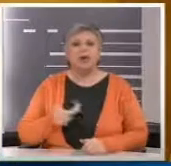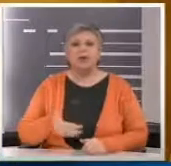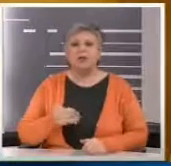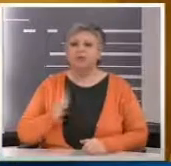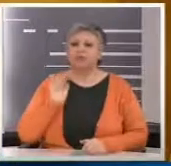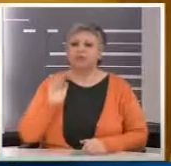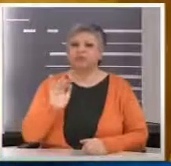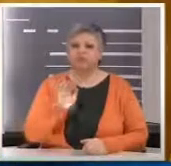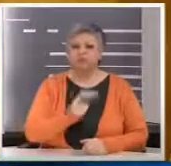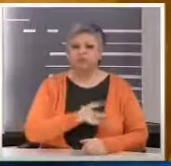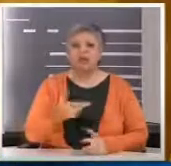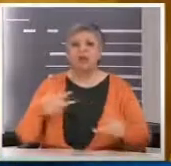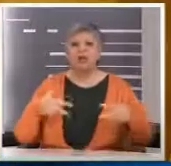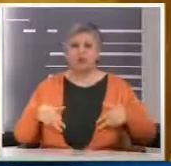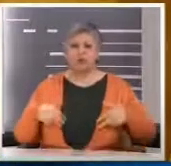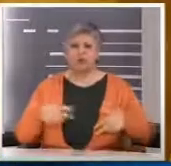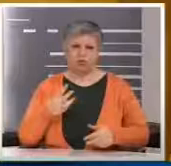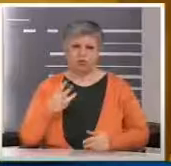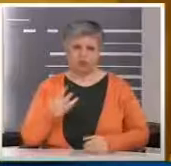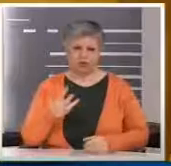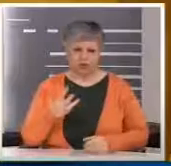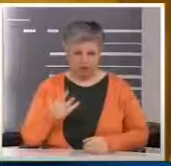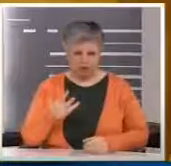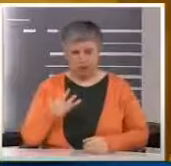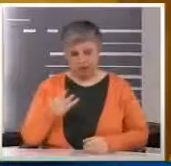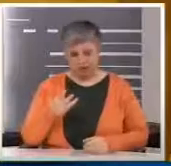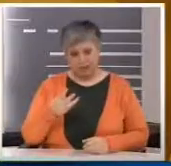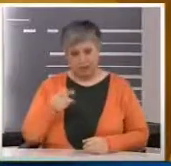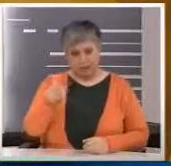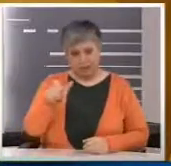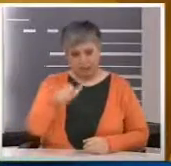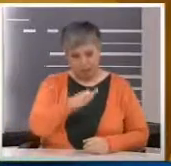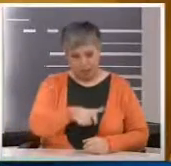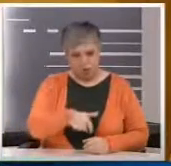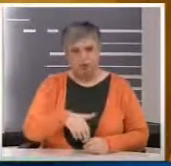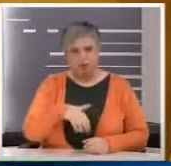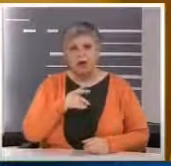μας για δύο ζητήματα που τα θεώρησαν